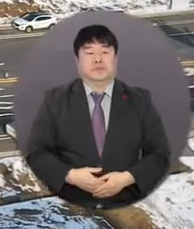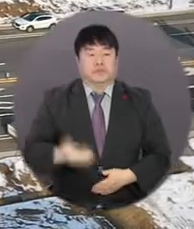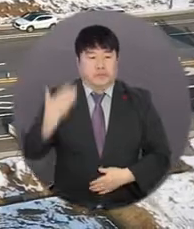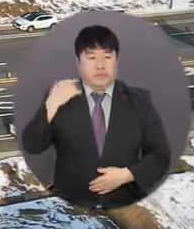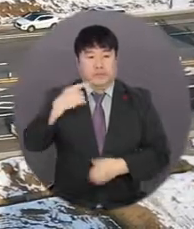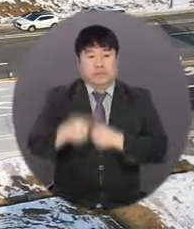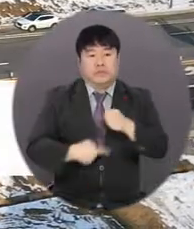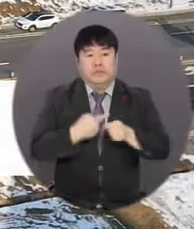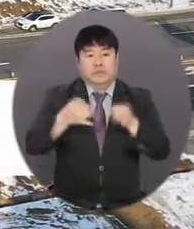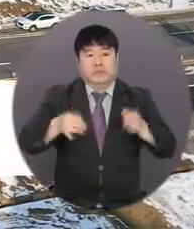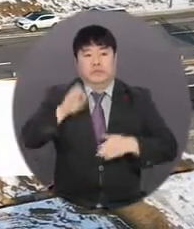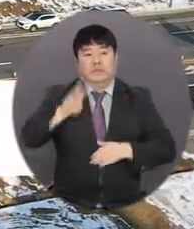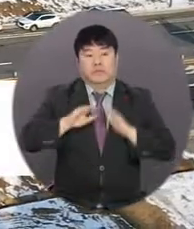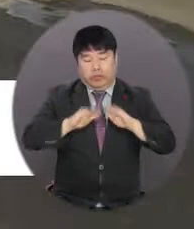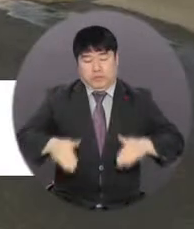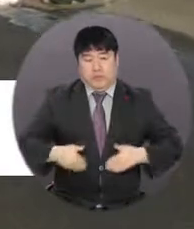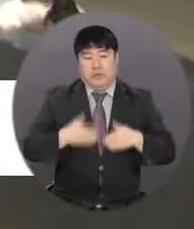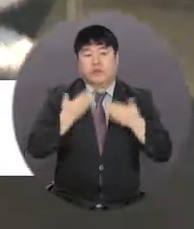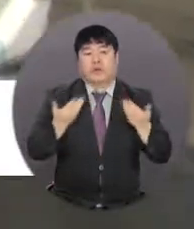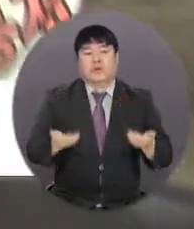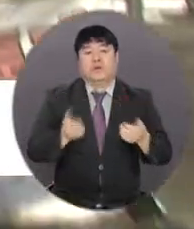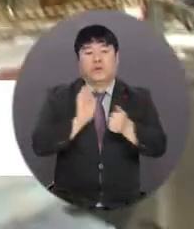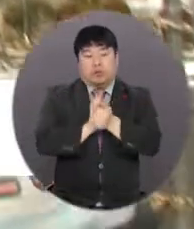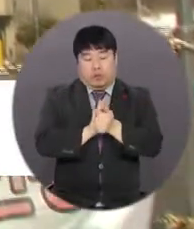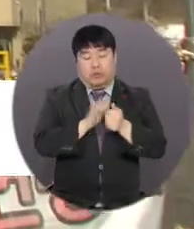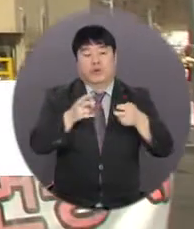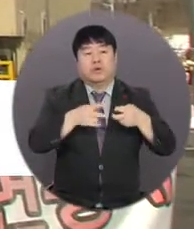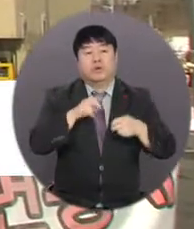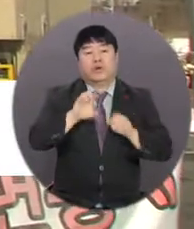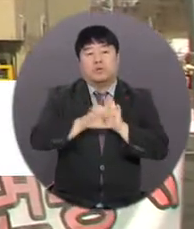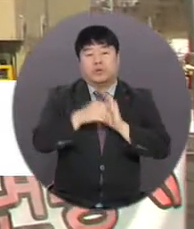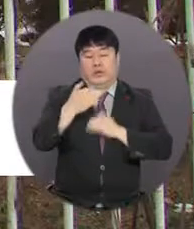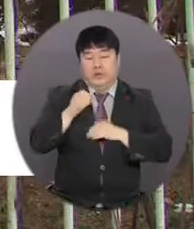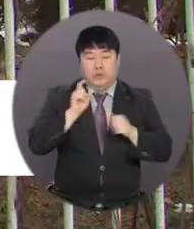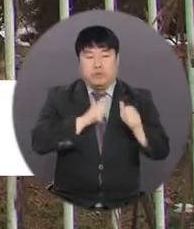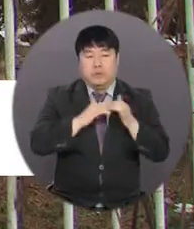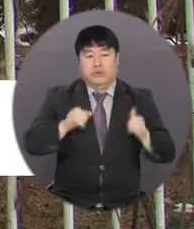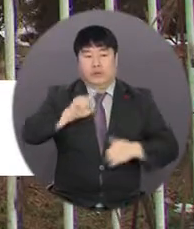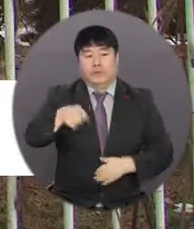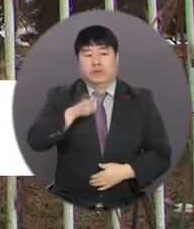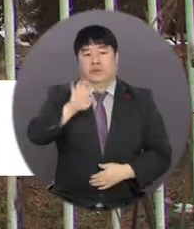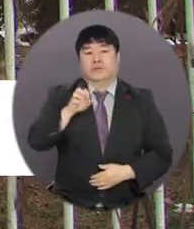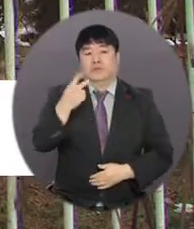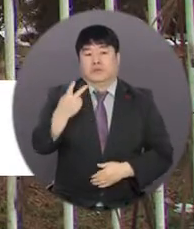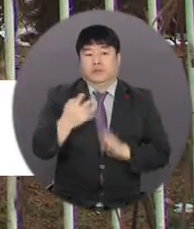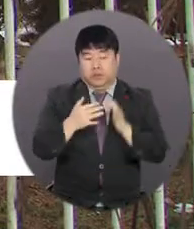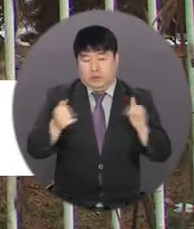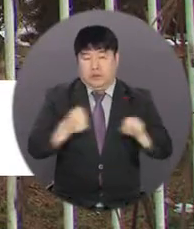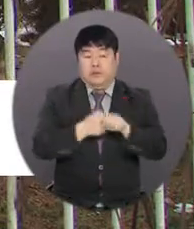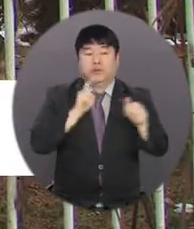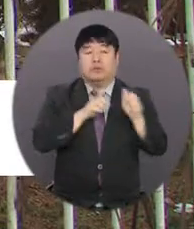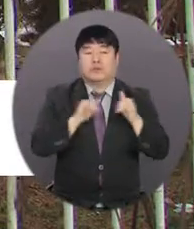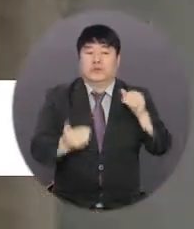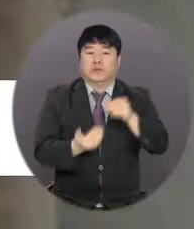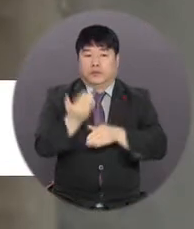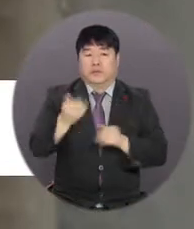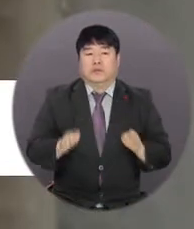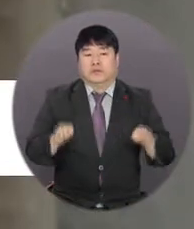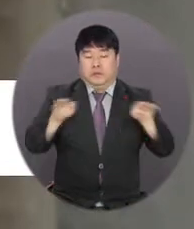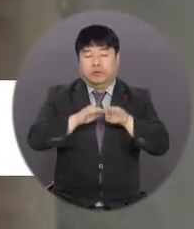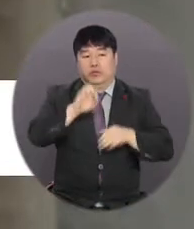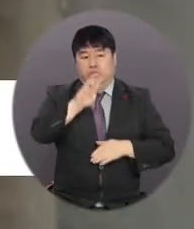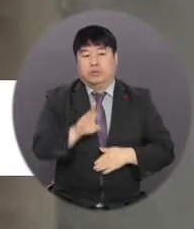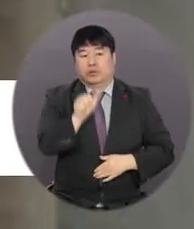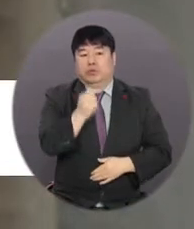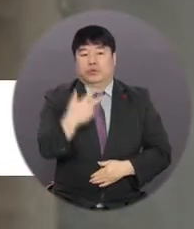지난 1년 동안 광주 전남 요양시설에서 나온 코로나19 확진자는 모두 142명. 확진자가 발생한 시설은